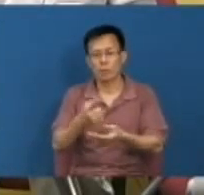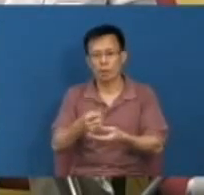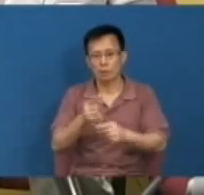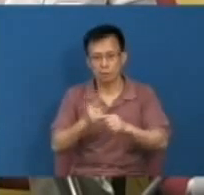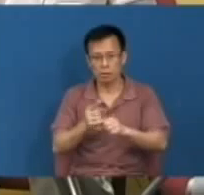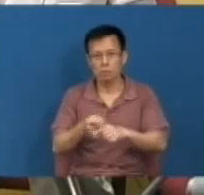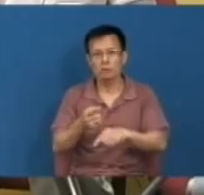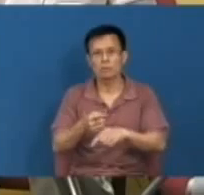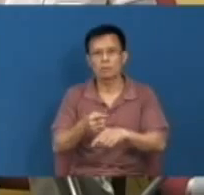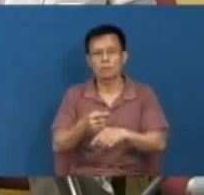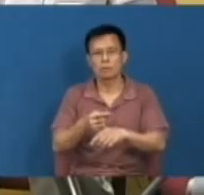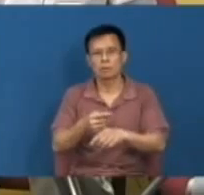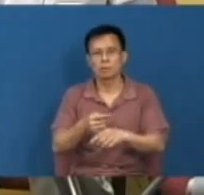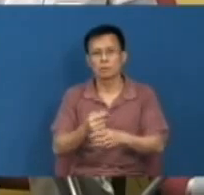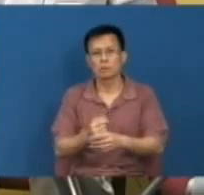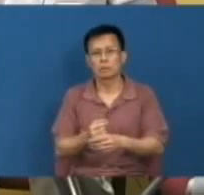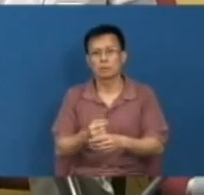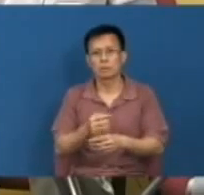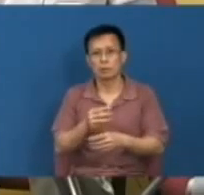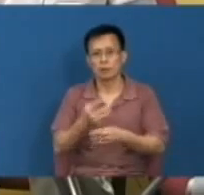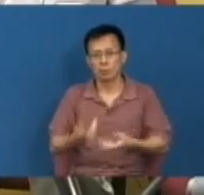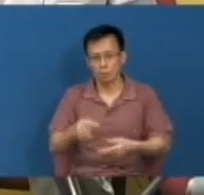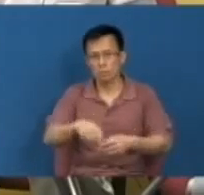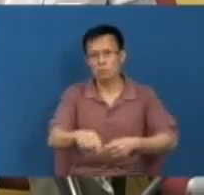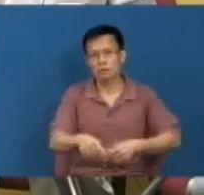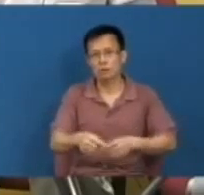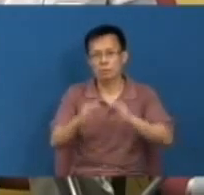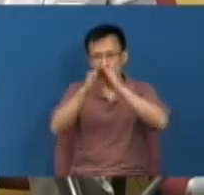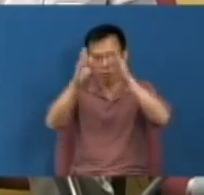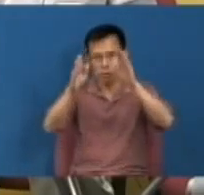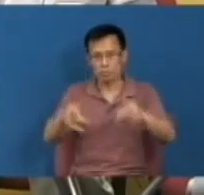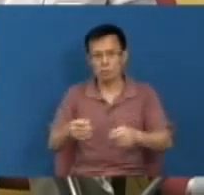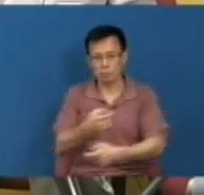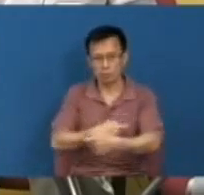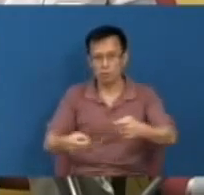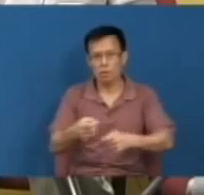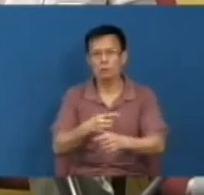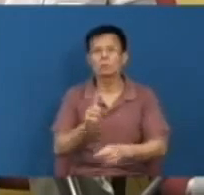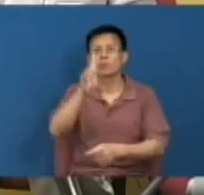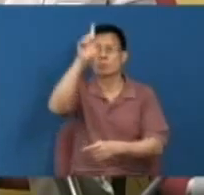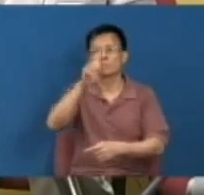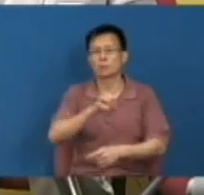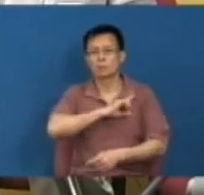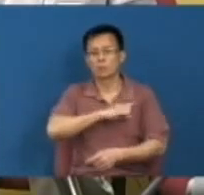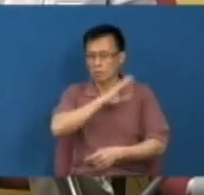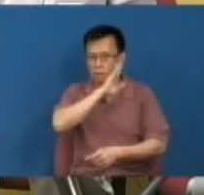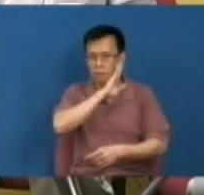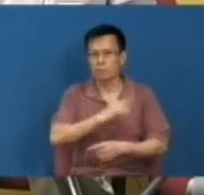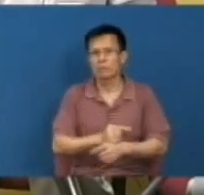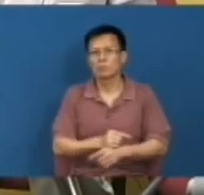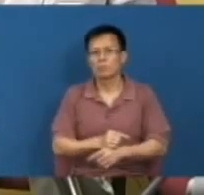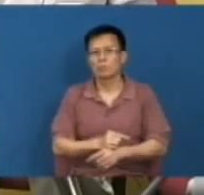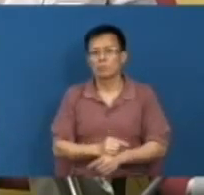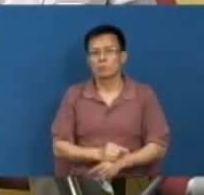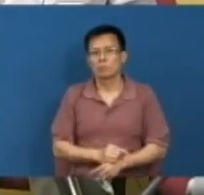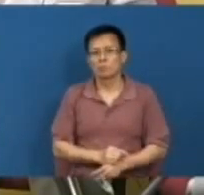你乜嘢？因為咧，我地下咧做生意，我樓上咧我係我自己住嘅，咁嘅情